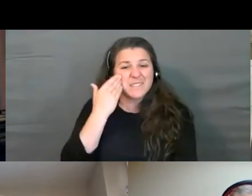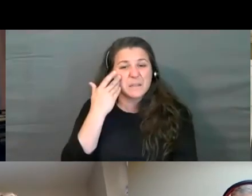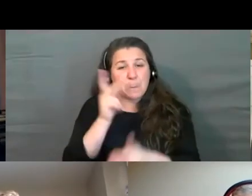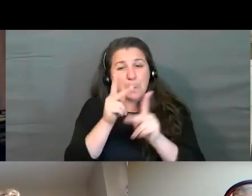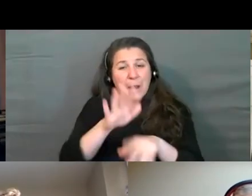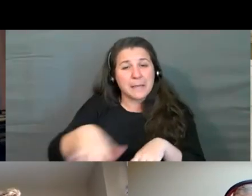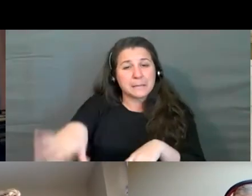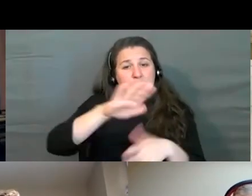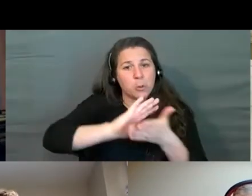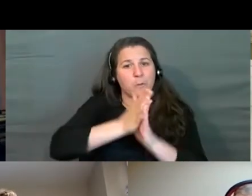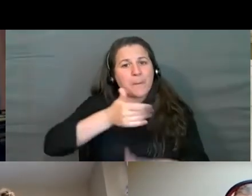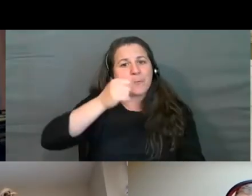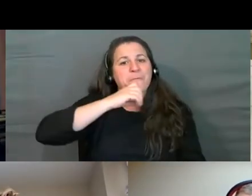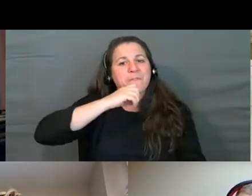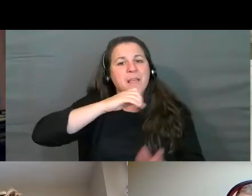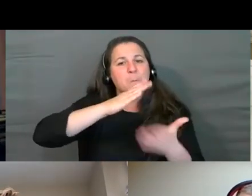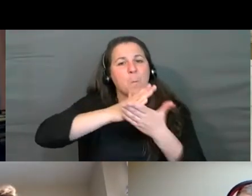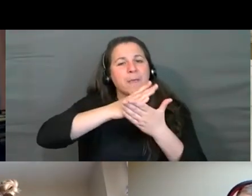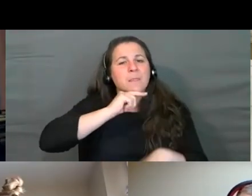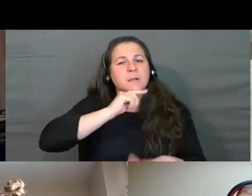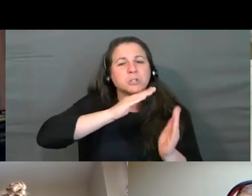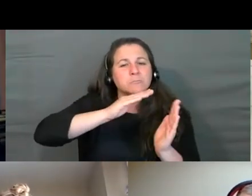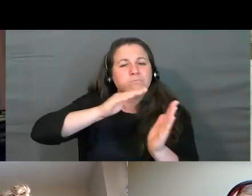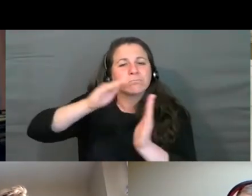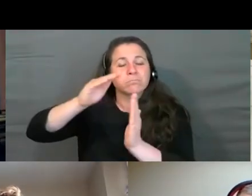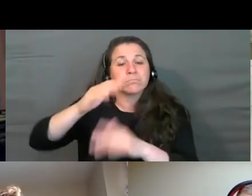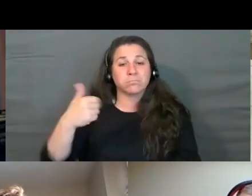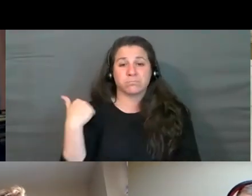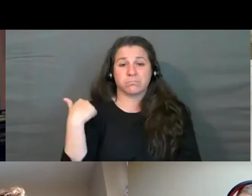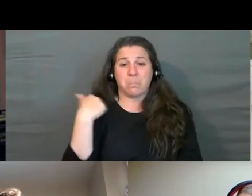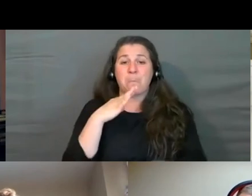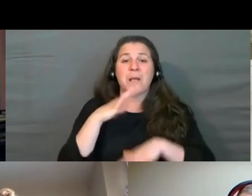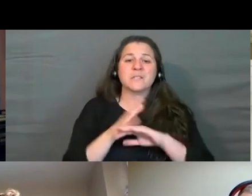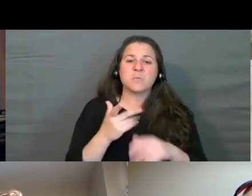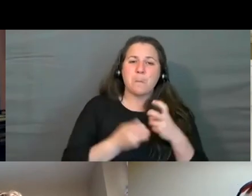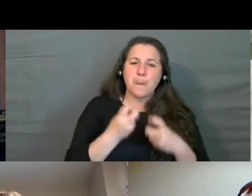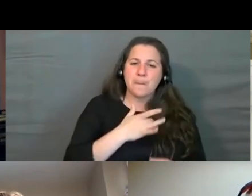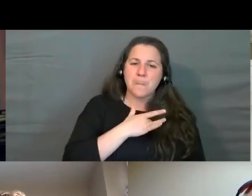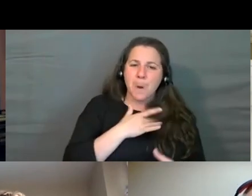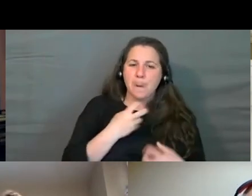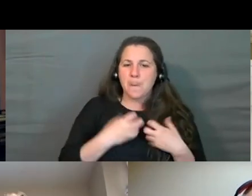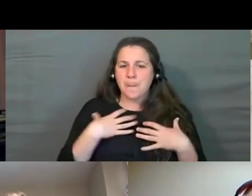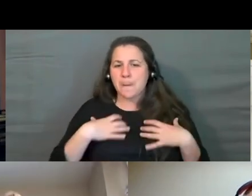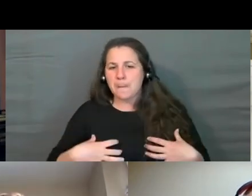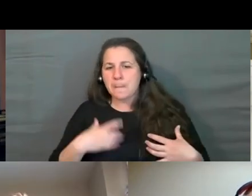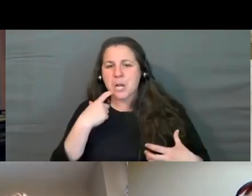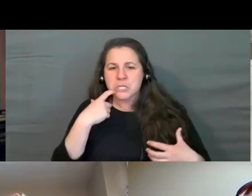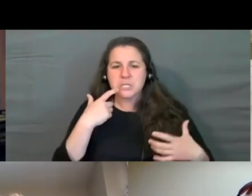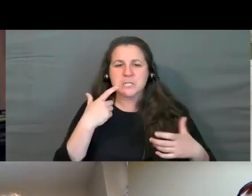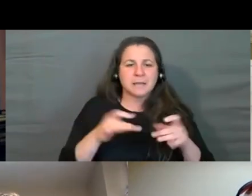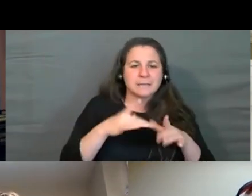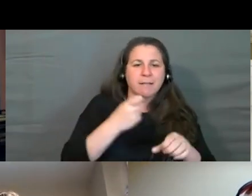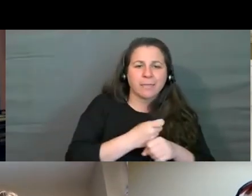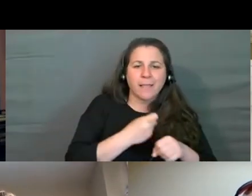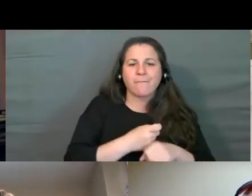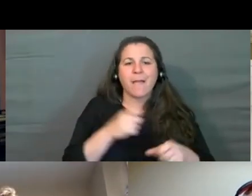sans ça, tout à l'heure, je parlais d'insuffisance cardiaque, insuffisance pulmonaire, maladie musculo-squelettique, accident de travail, accident